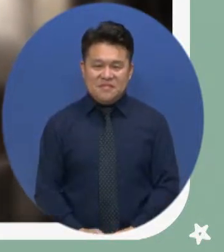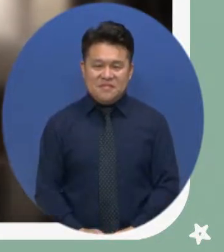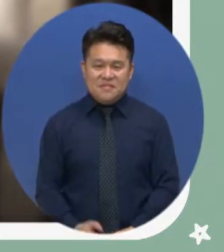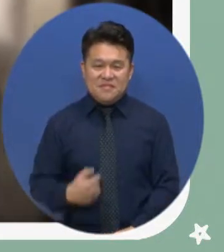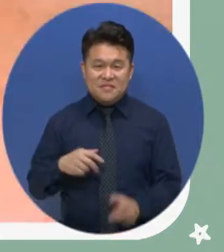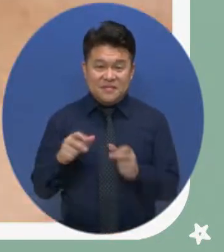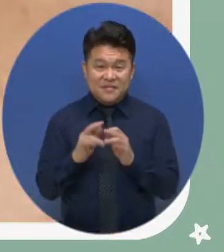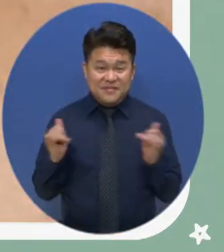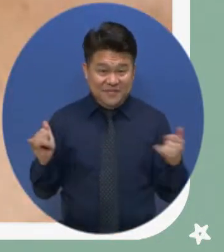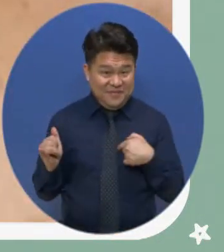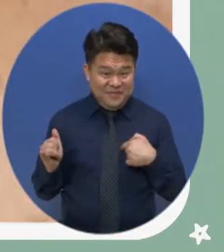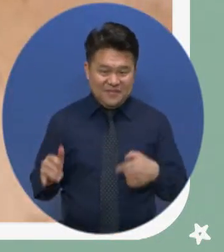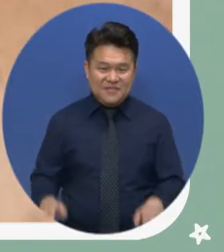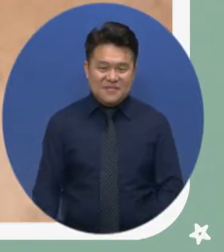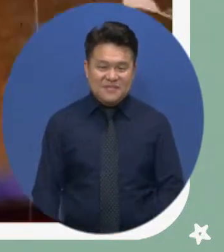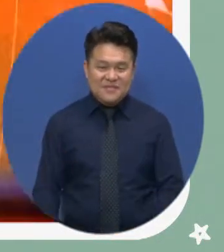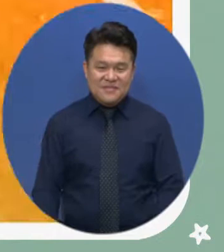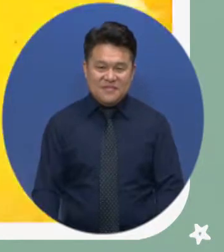장애인이에요.